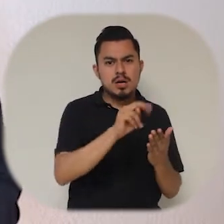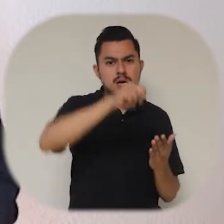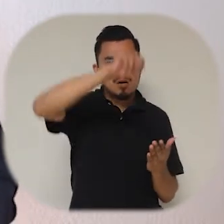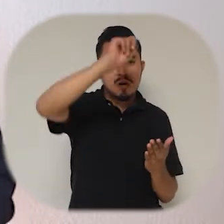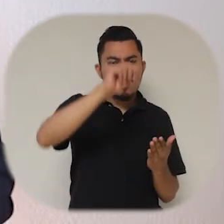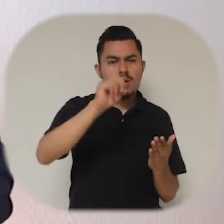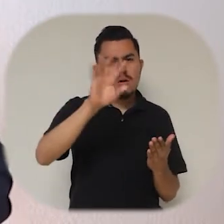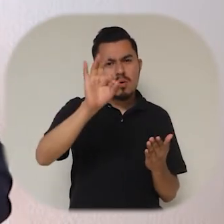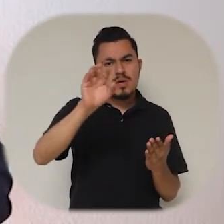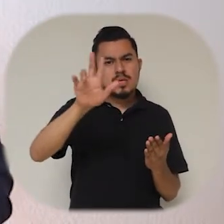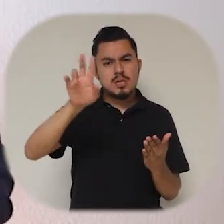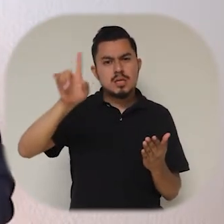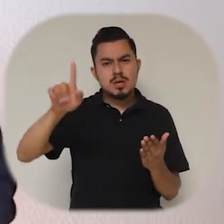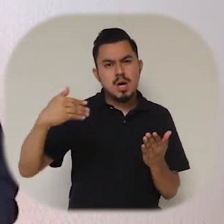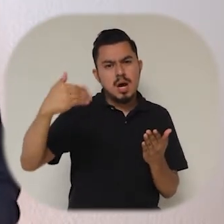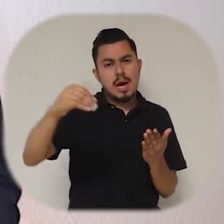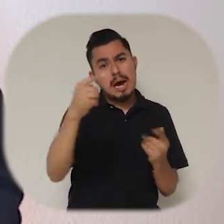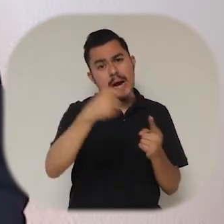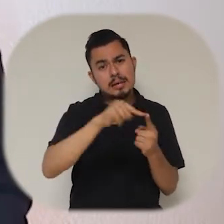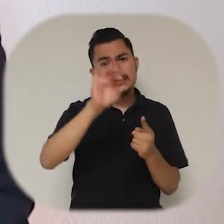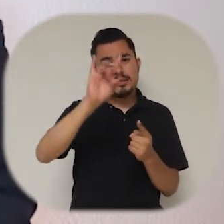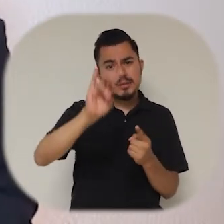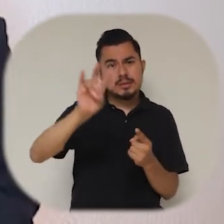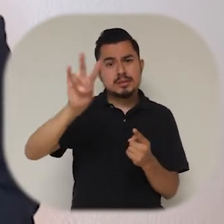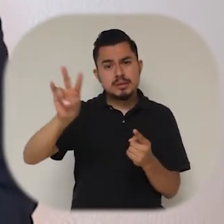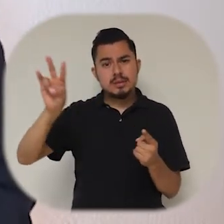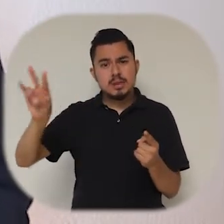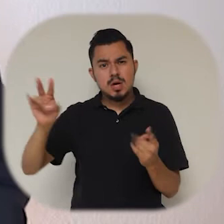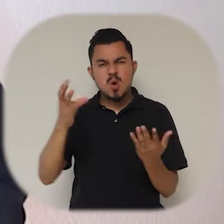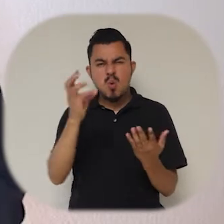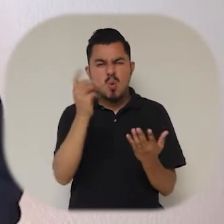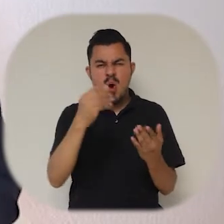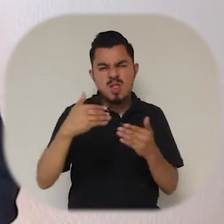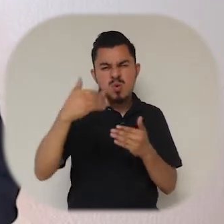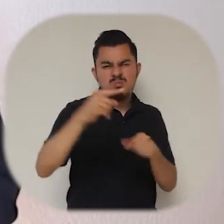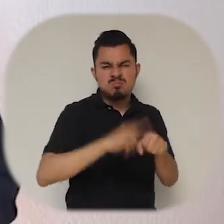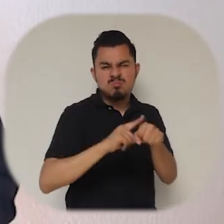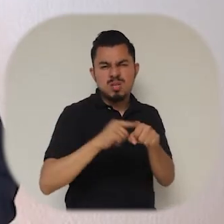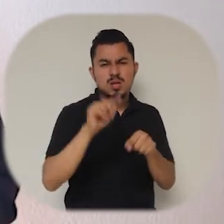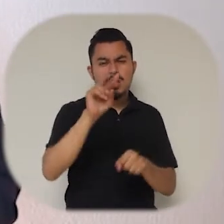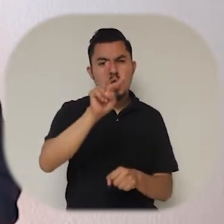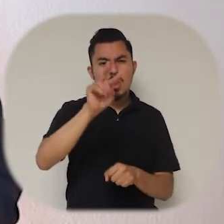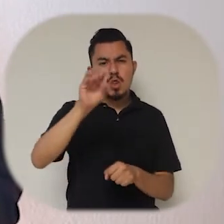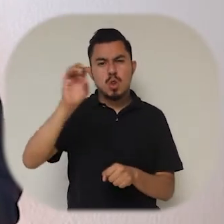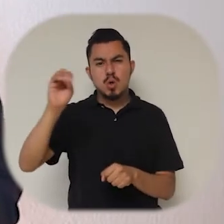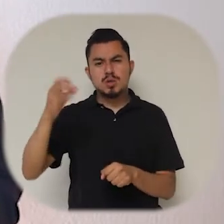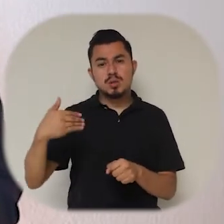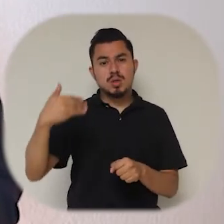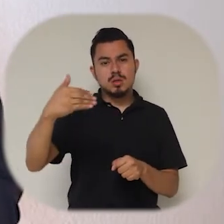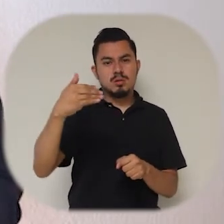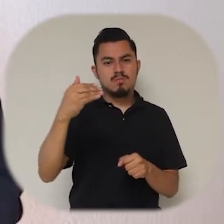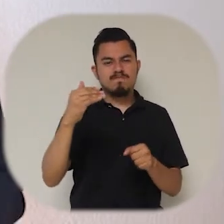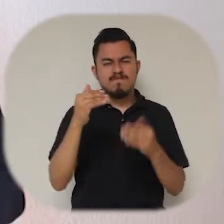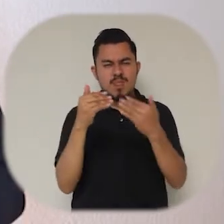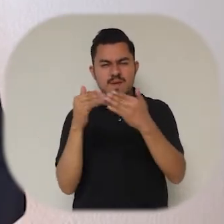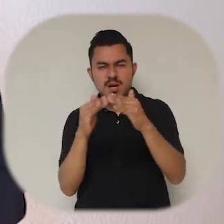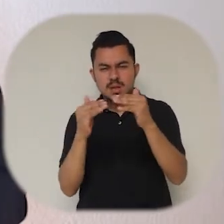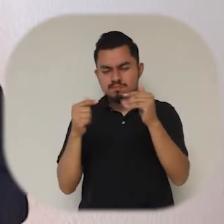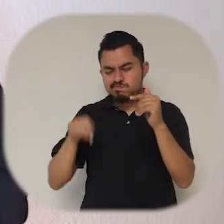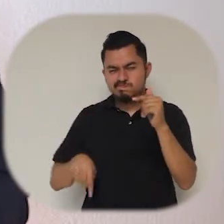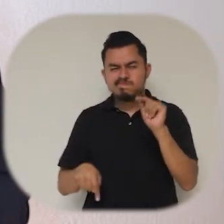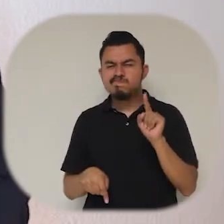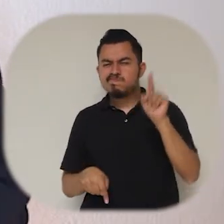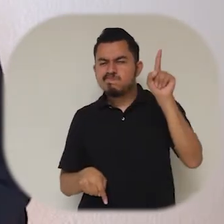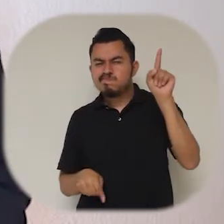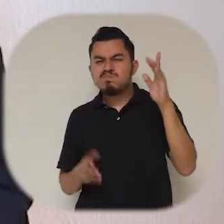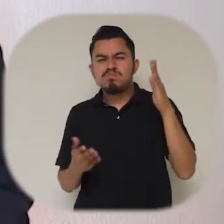약 209년간 이어집니다. 이게 남유다보다 거의 130년 정도의 차이가 납니다.